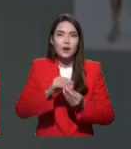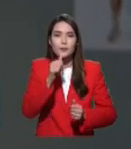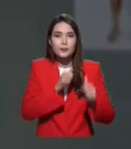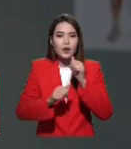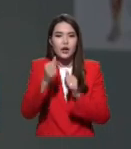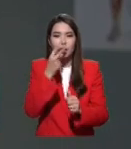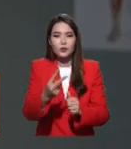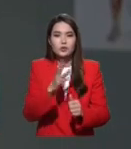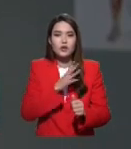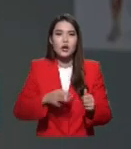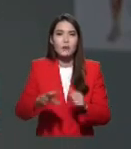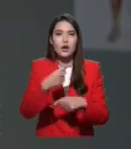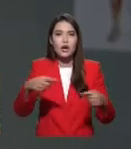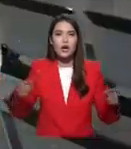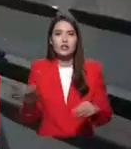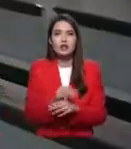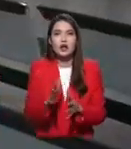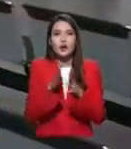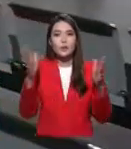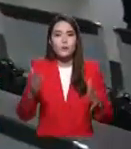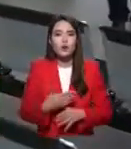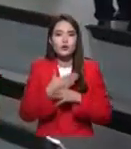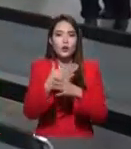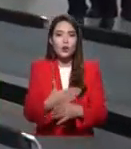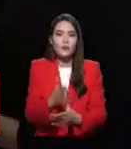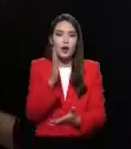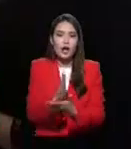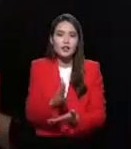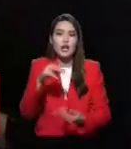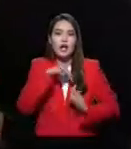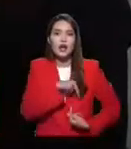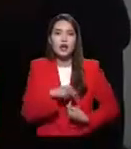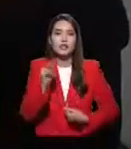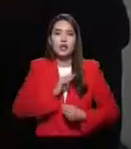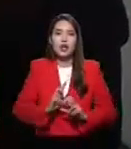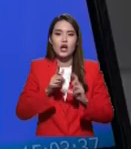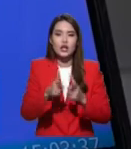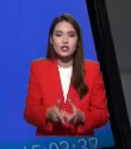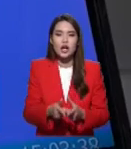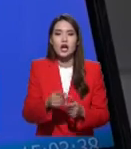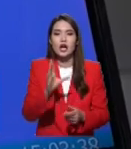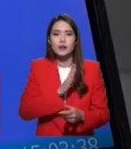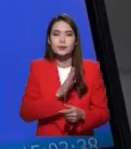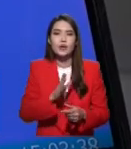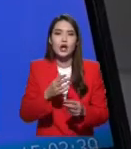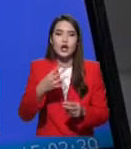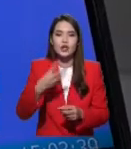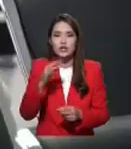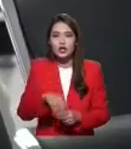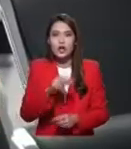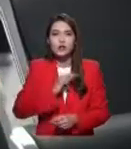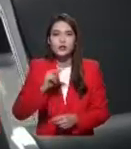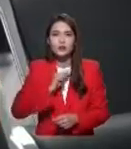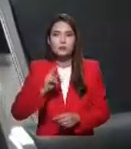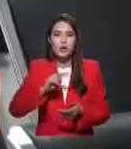өз ісін бастаймын деген жанға үлкен көмек. Үкімет жыл басында жұмыспен қамтудың жол картасын бекітіп, 947 мың адамға жұмыс табуға